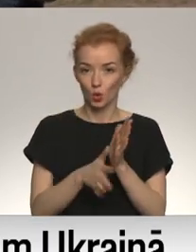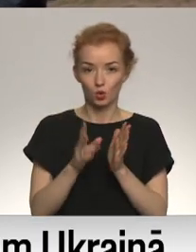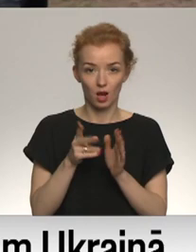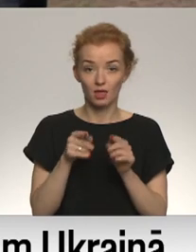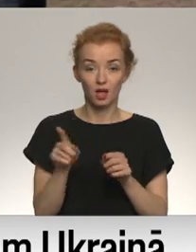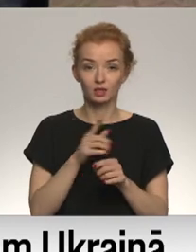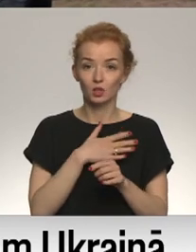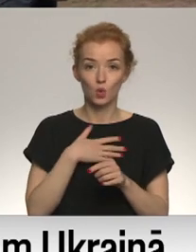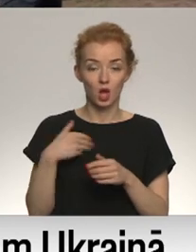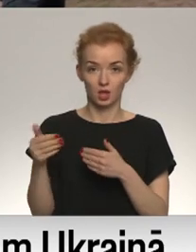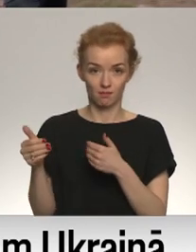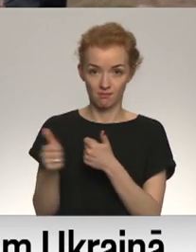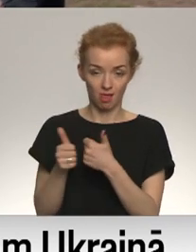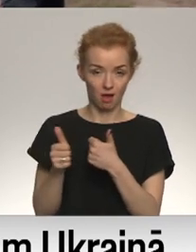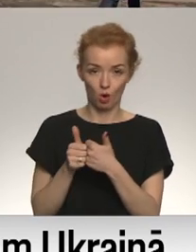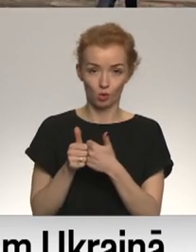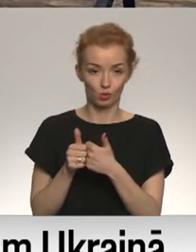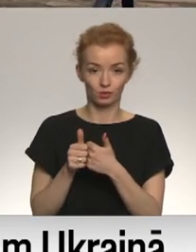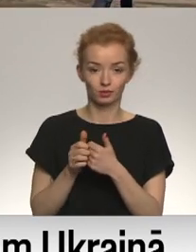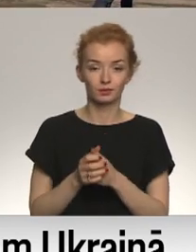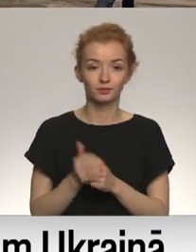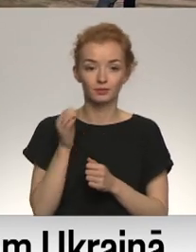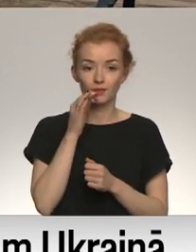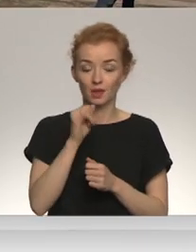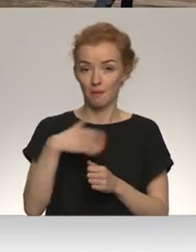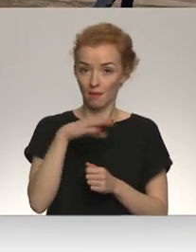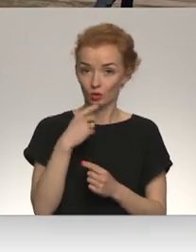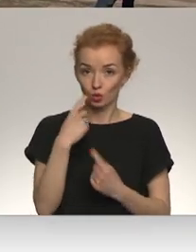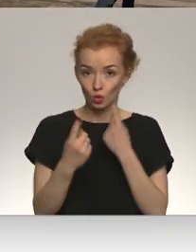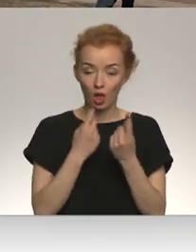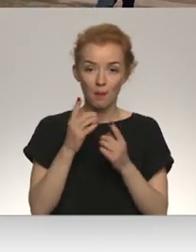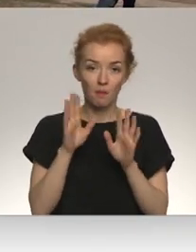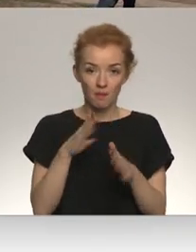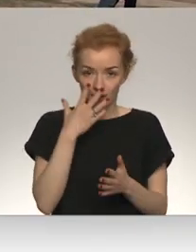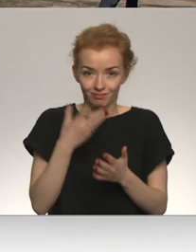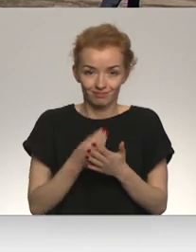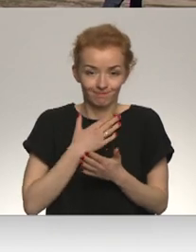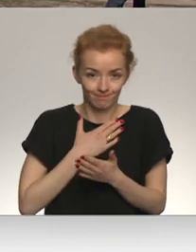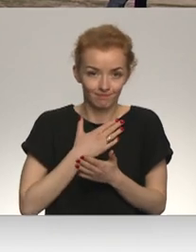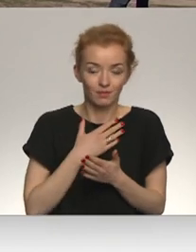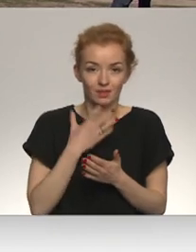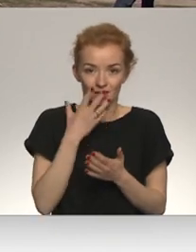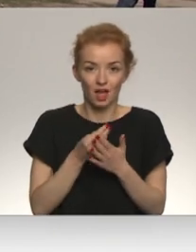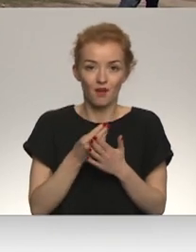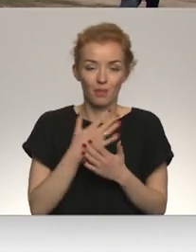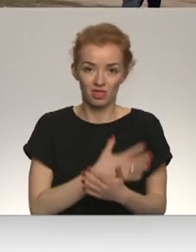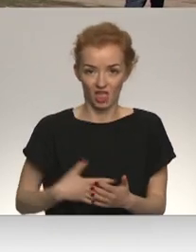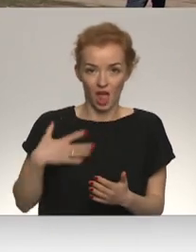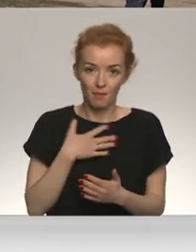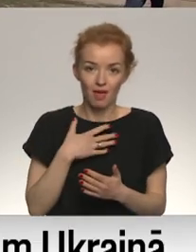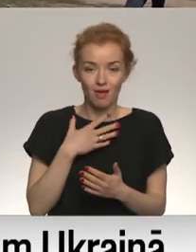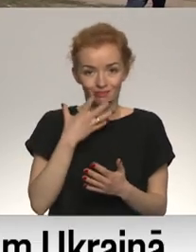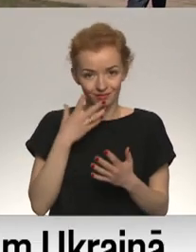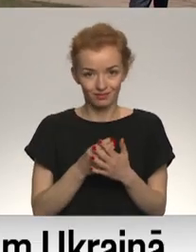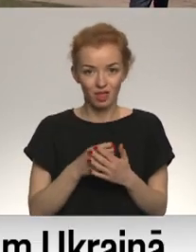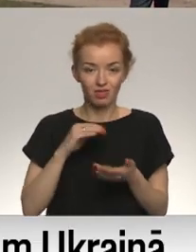ir daudz tuvāk nekā mums šķiet. Ja mēs runājam par intimitāti un par personīgajām ķermeņa intīmajām daļām,